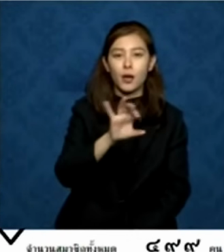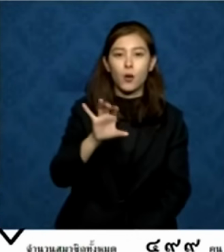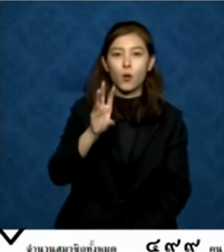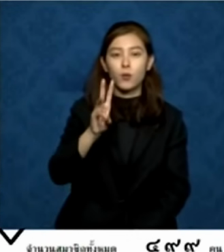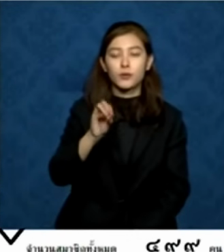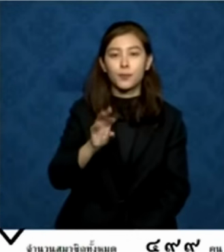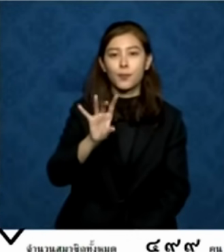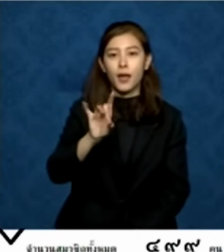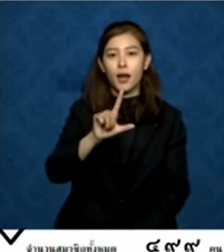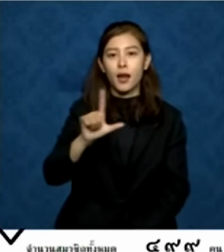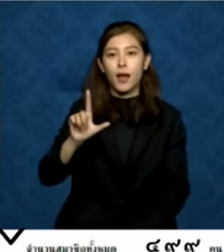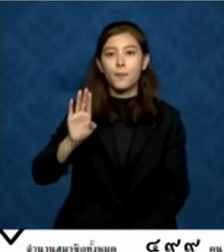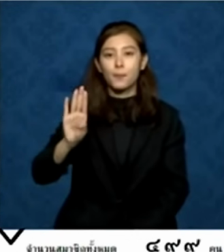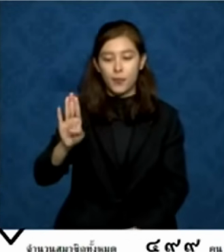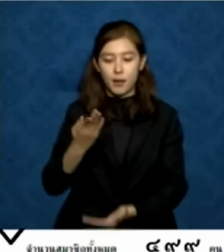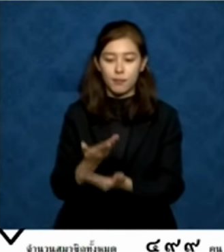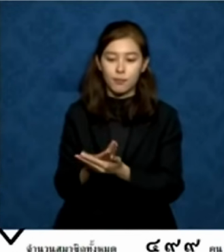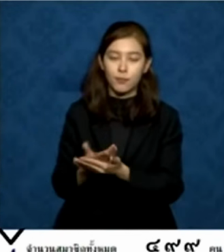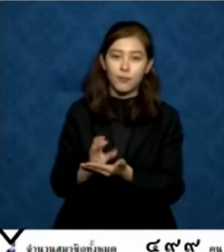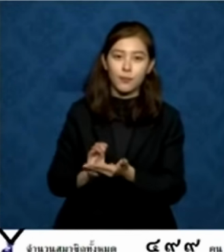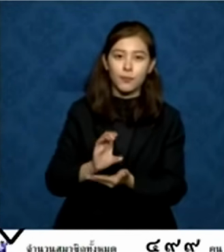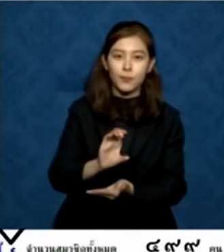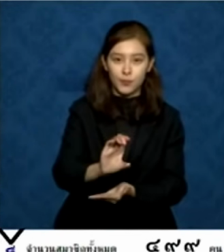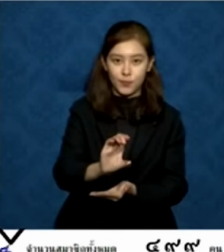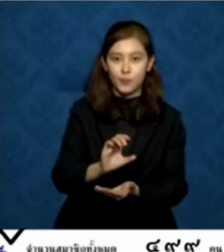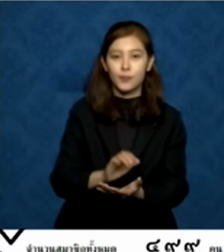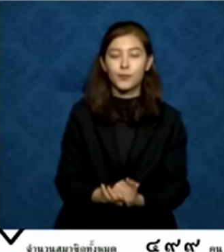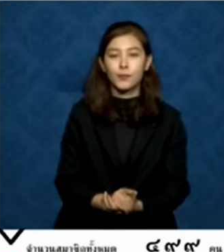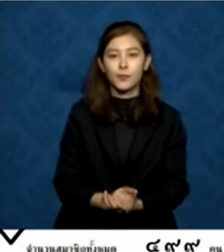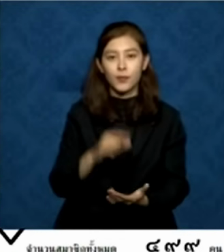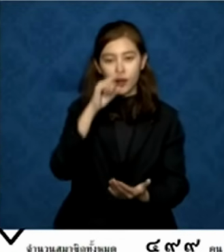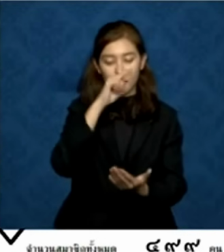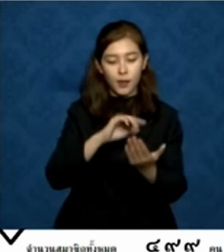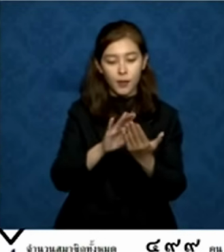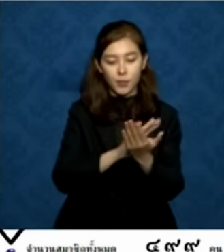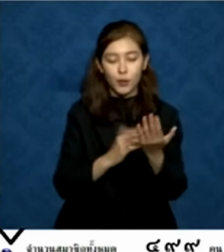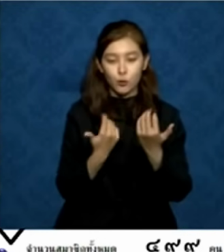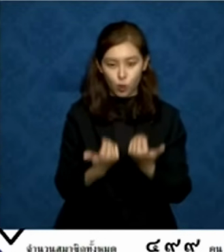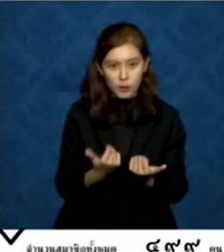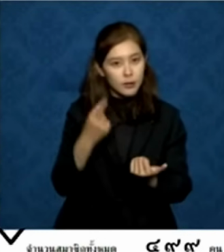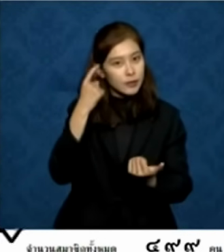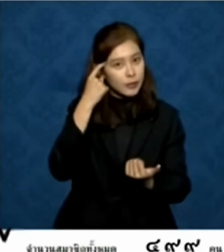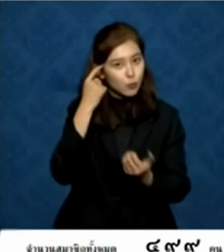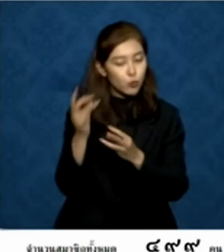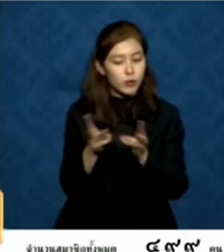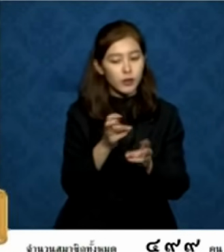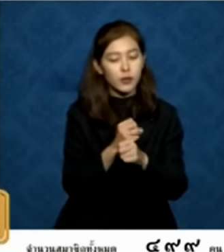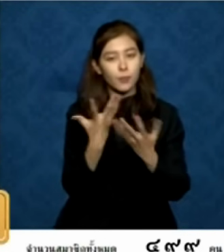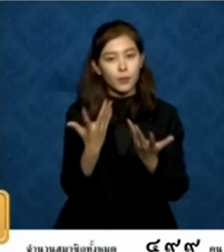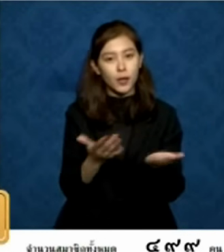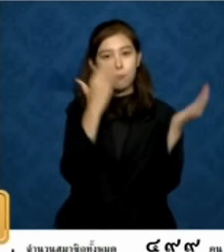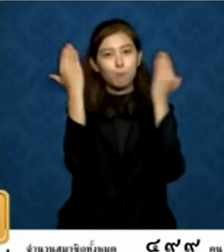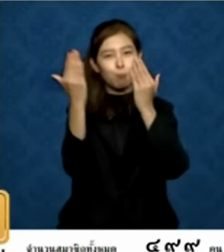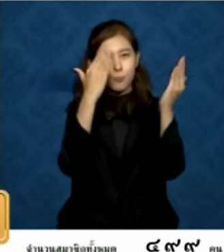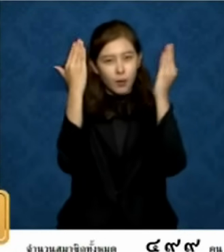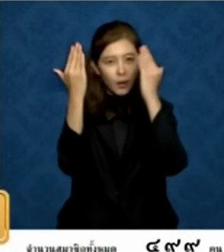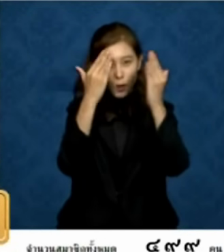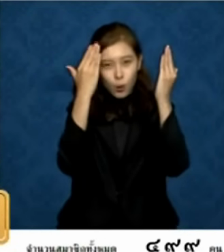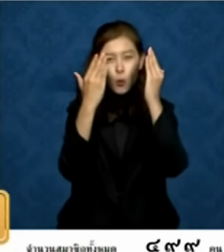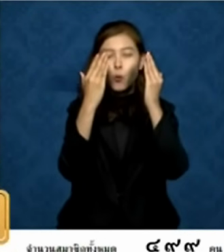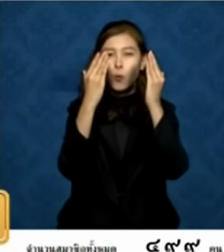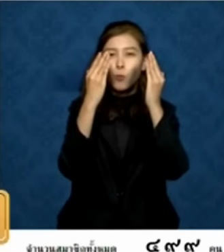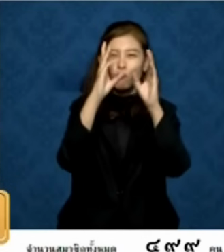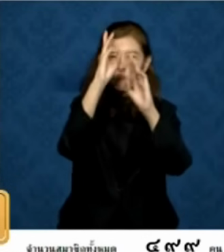เพื่อให้ประเทศมีการบริหารจัดการคุณภาพสิ่งแวดล้อมที่มีประสิทธิภาพและเอื้อต่อการมีคุณภาพชีวิตที่ดีของประชา